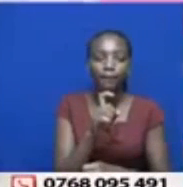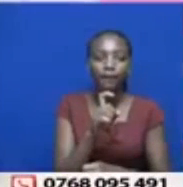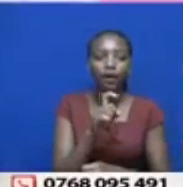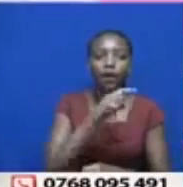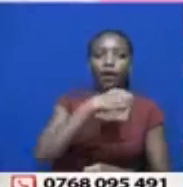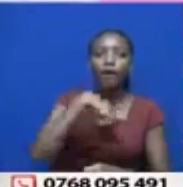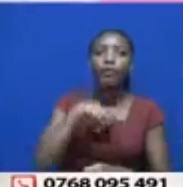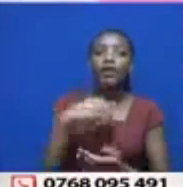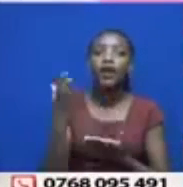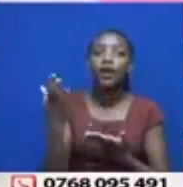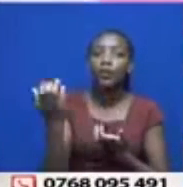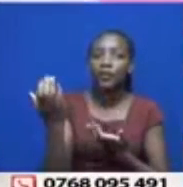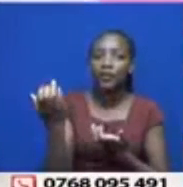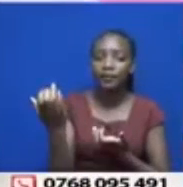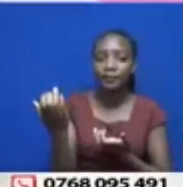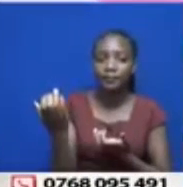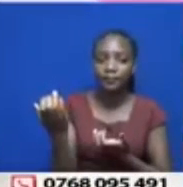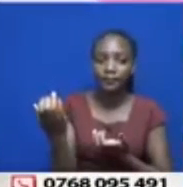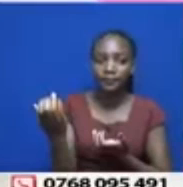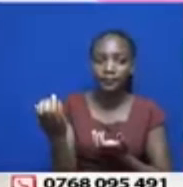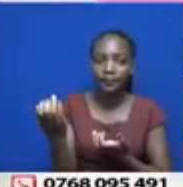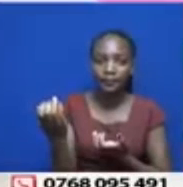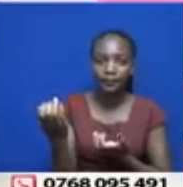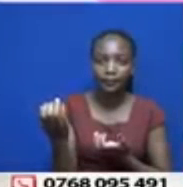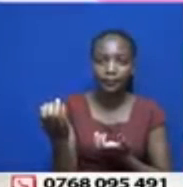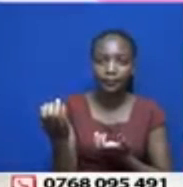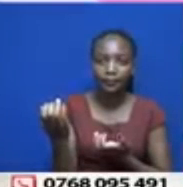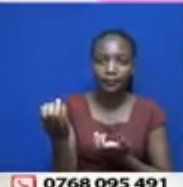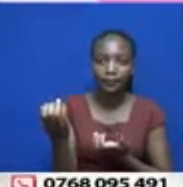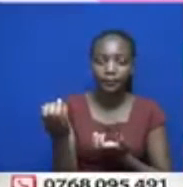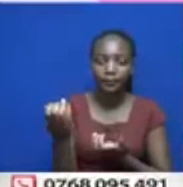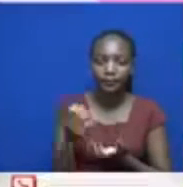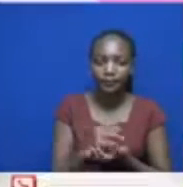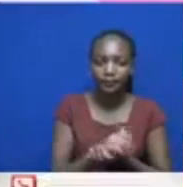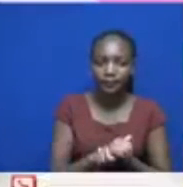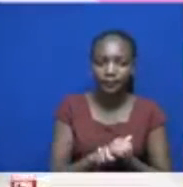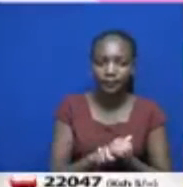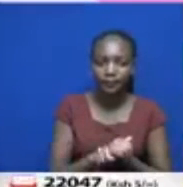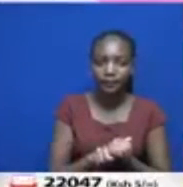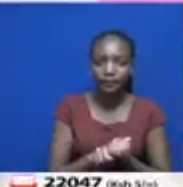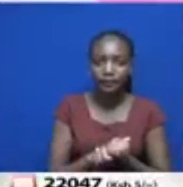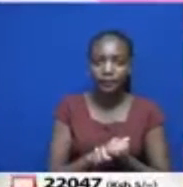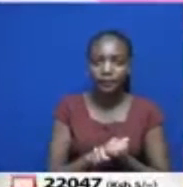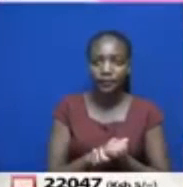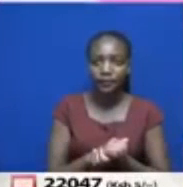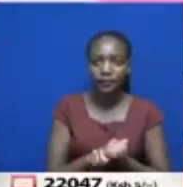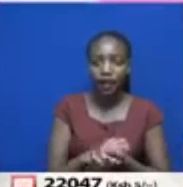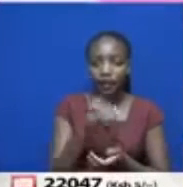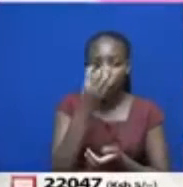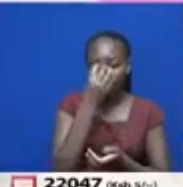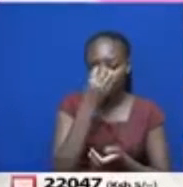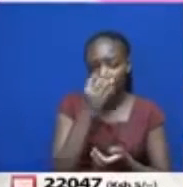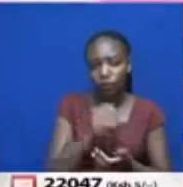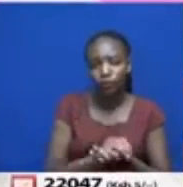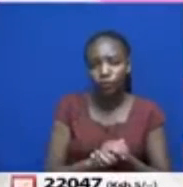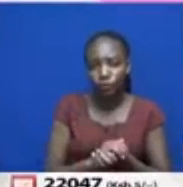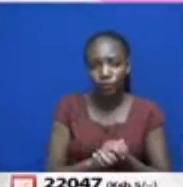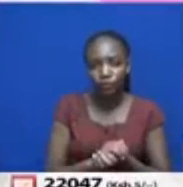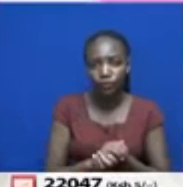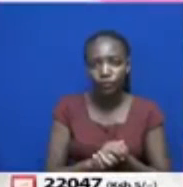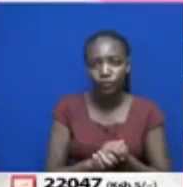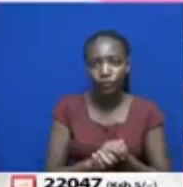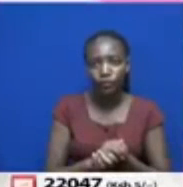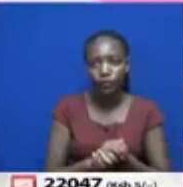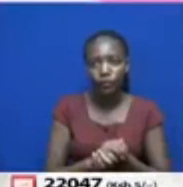Tunatarajia Raila ama kwa upande wa William Ruto ambaye ni naibu rais, mm, hili litakuwa linamwendea